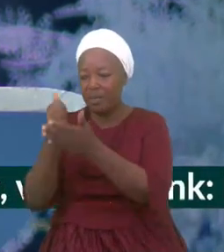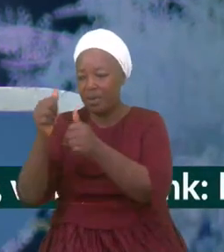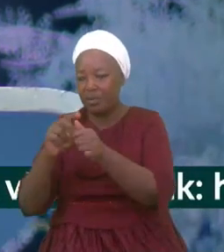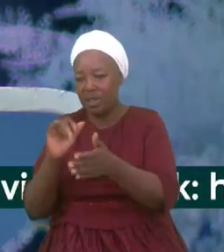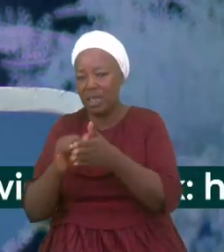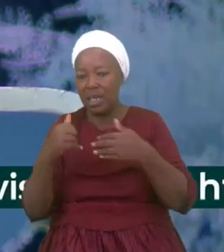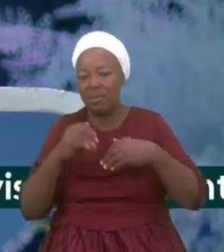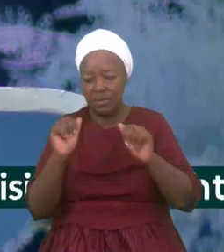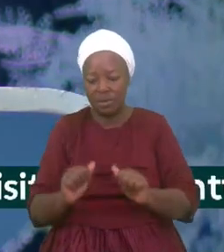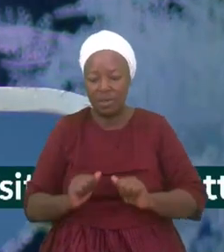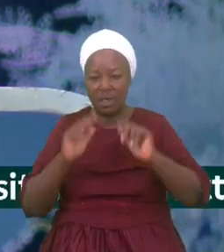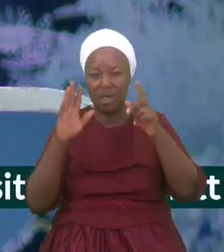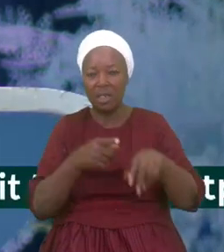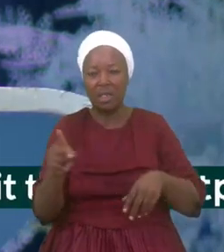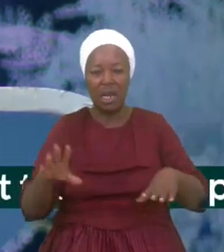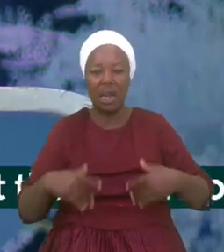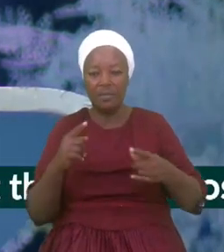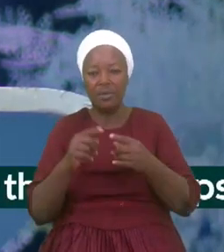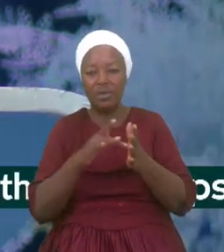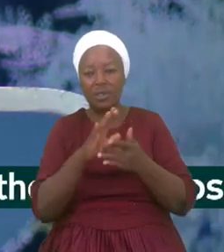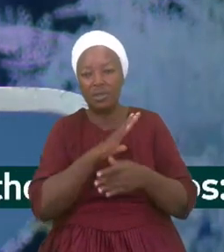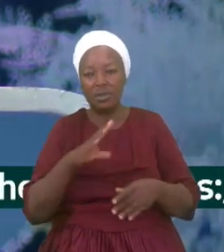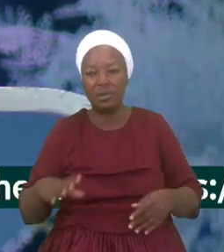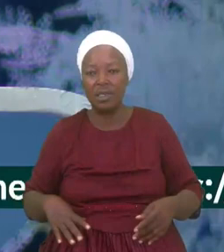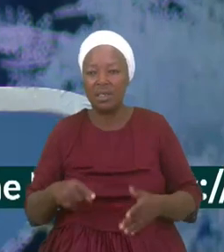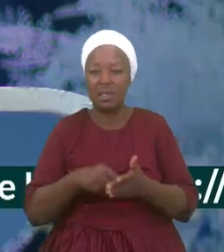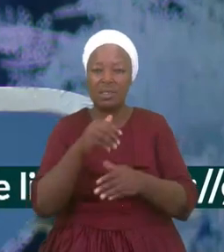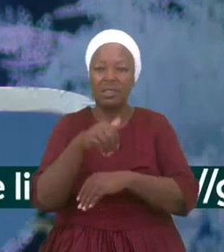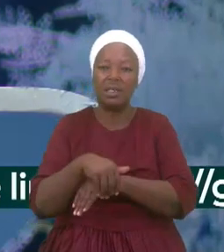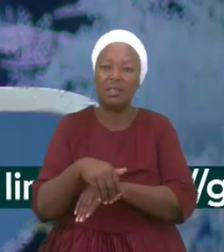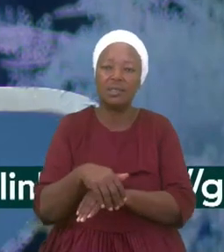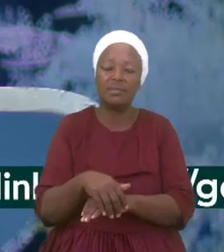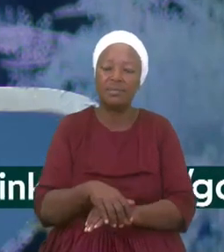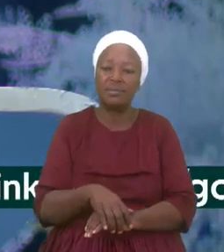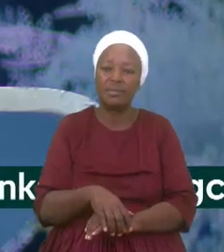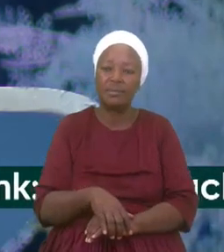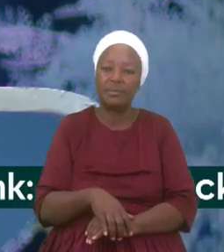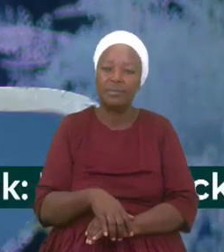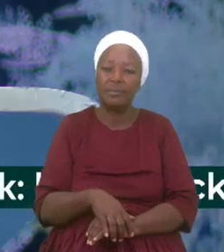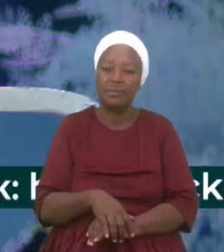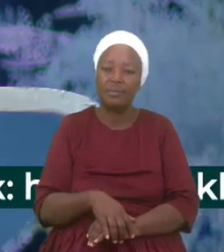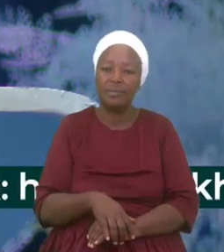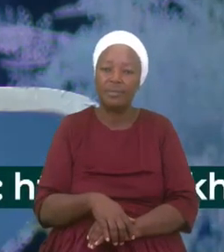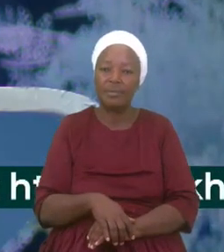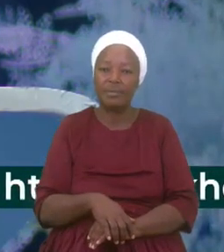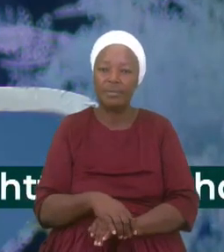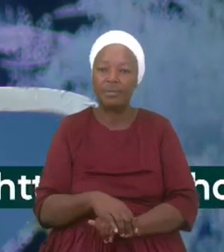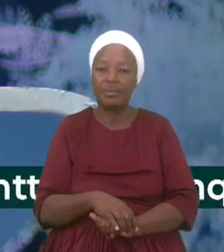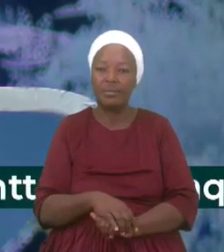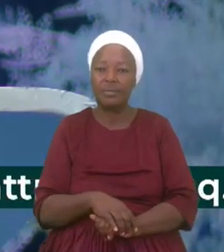et dans les détails les vrais infos vous seront